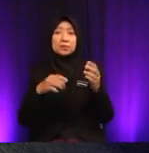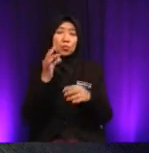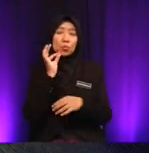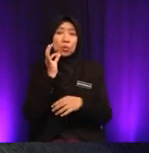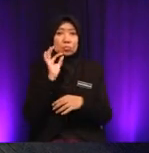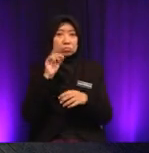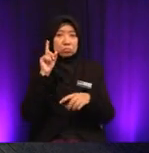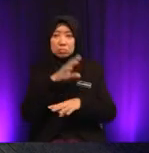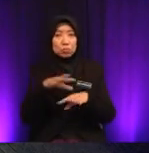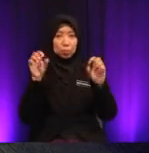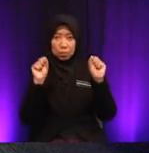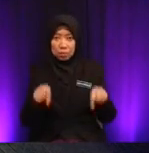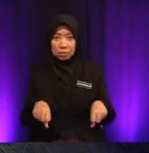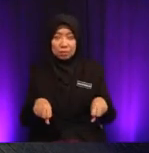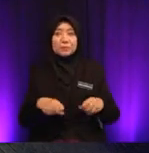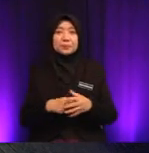boleh